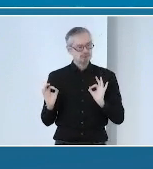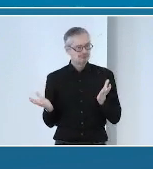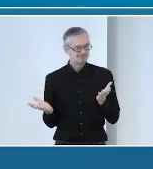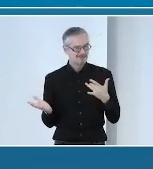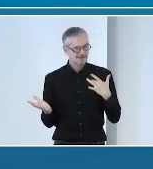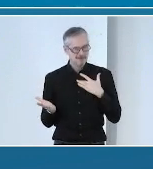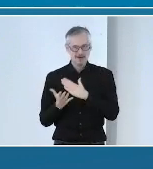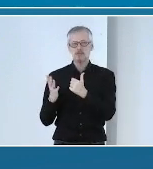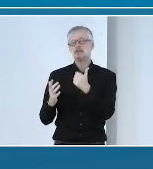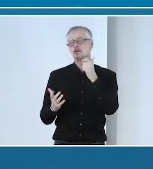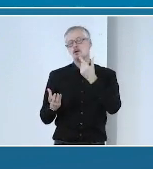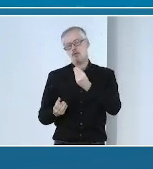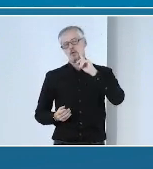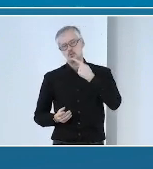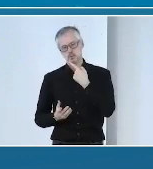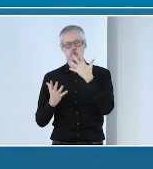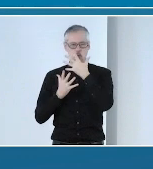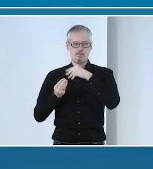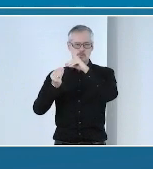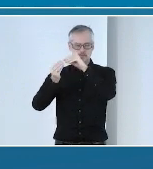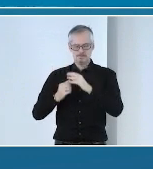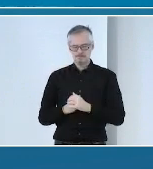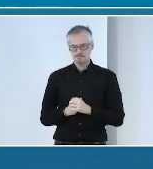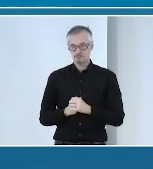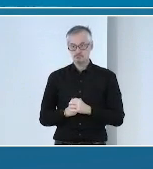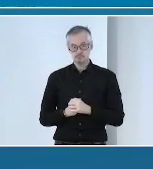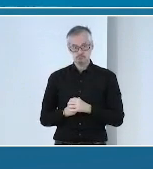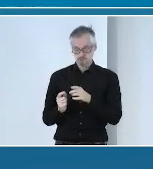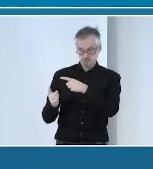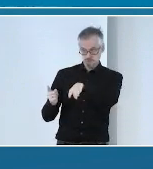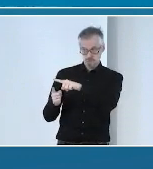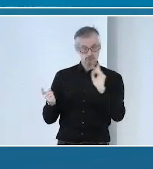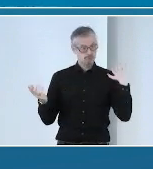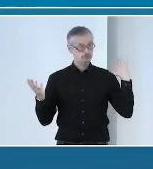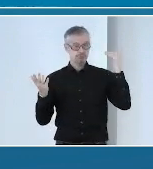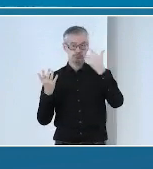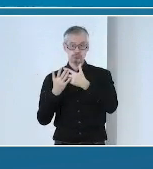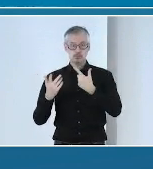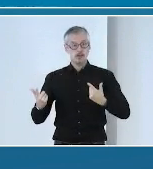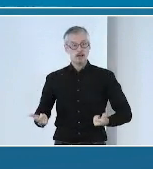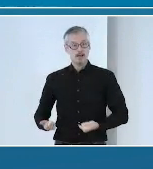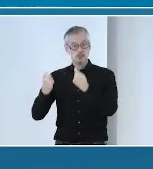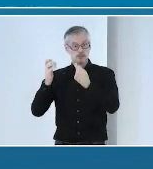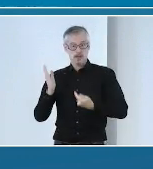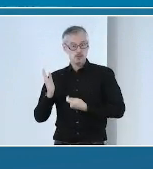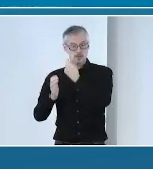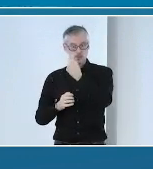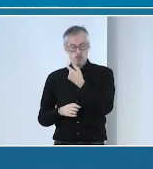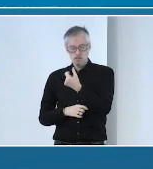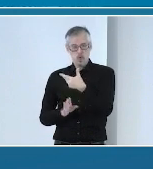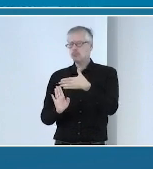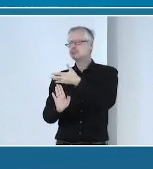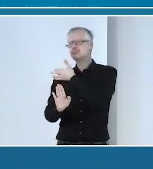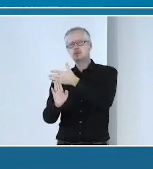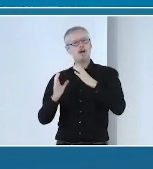c'était des enfants sourds avec des troubles associés. Ils avaient eu très très peu de rééducation jusqu'à leur arrivée au collège.